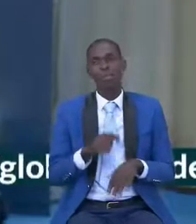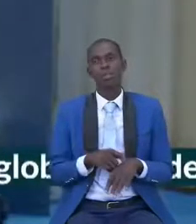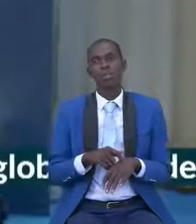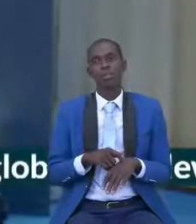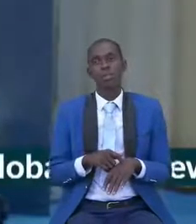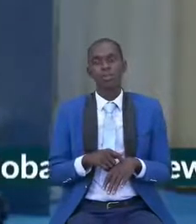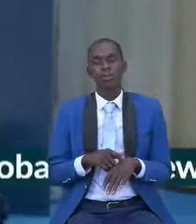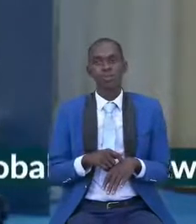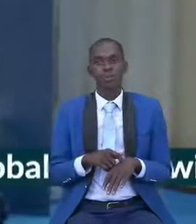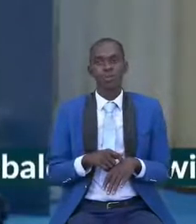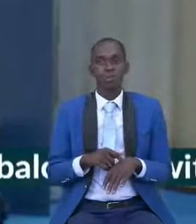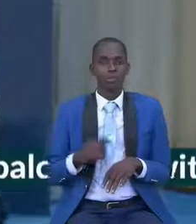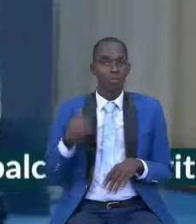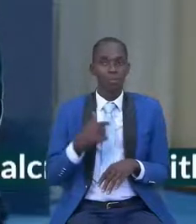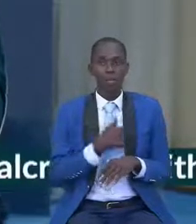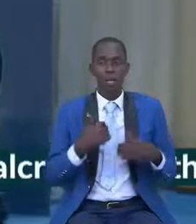Soyons là